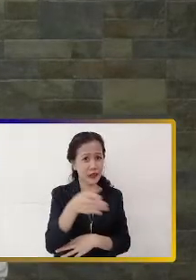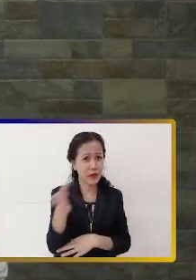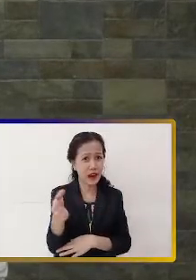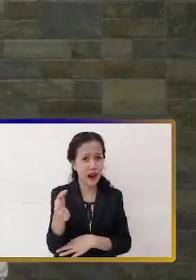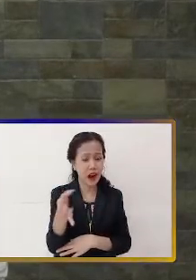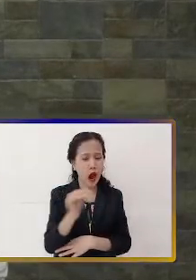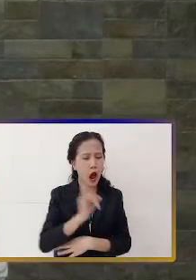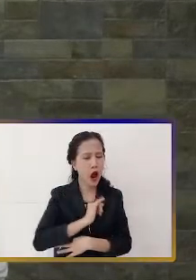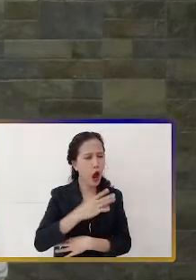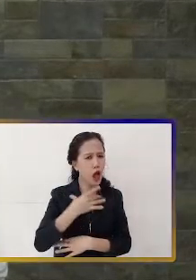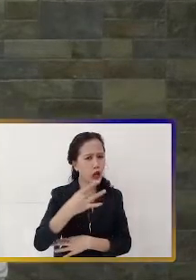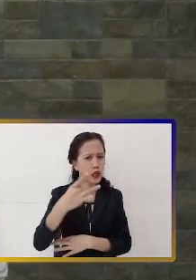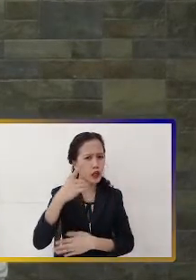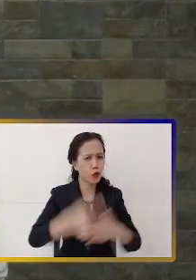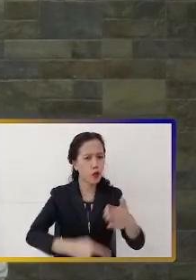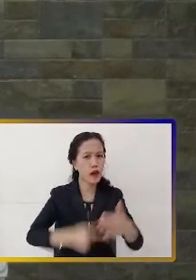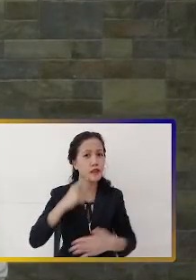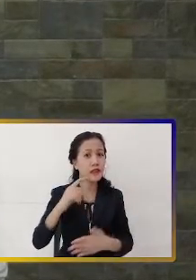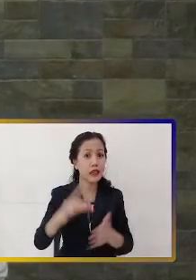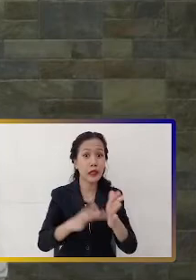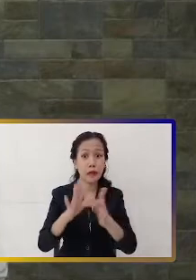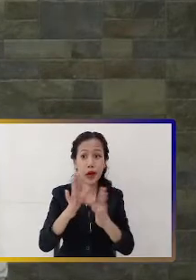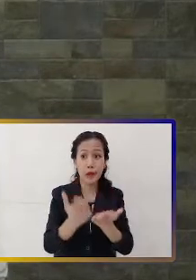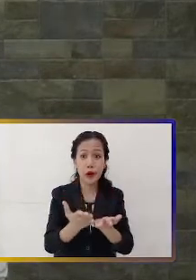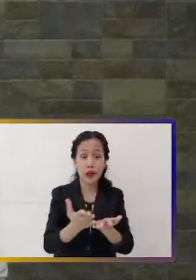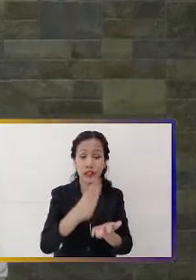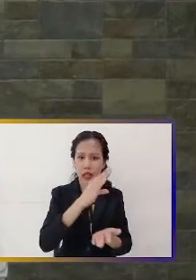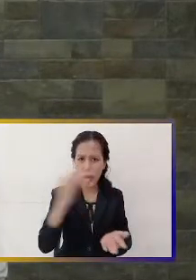like what the Bible says here.